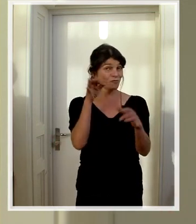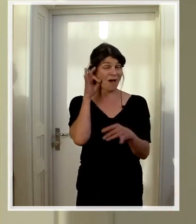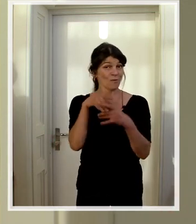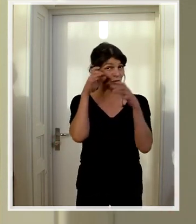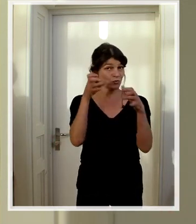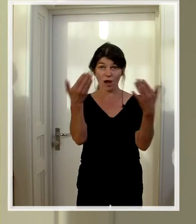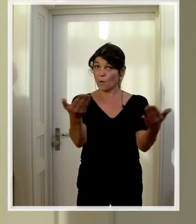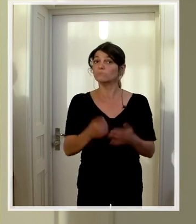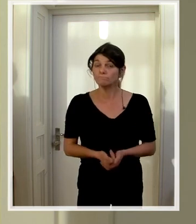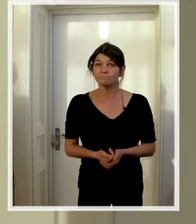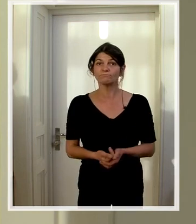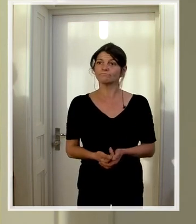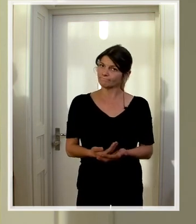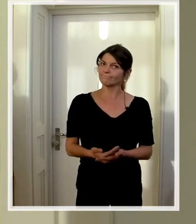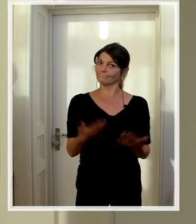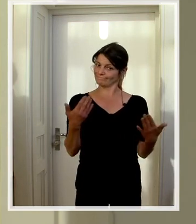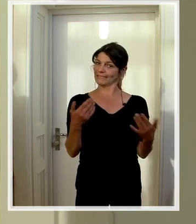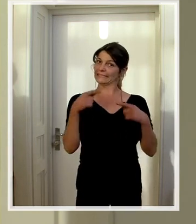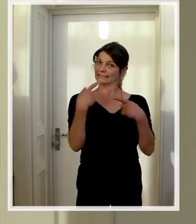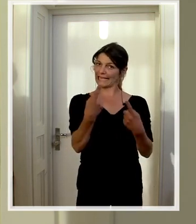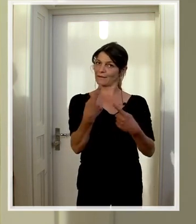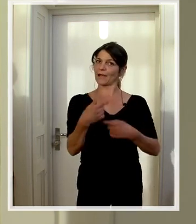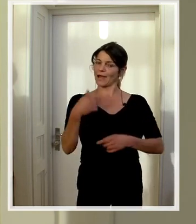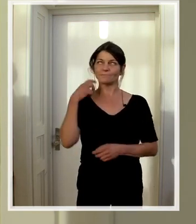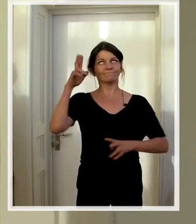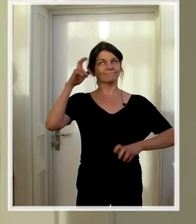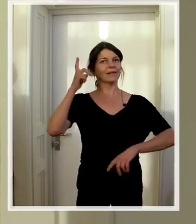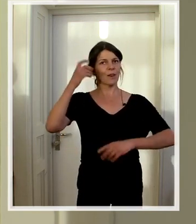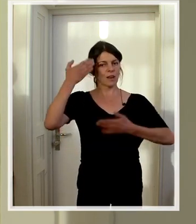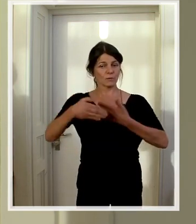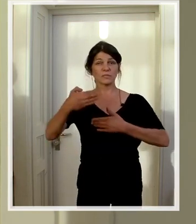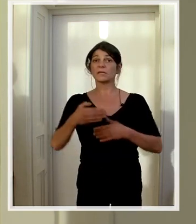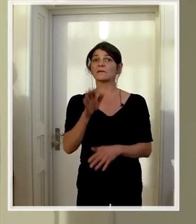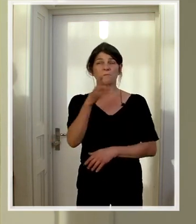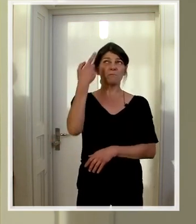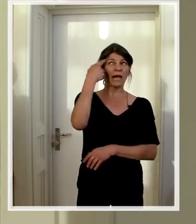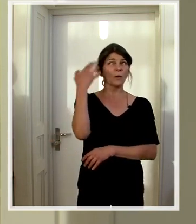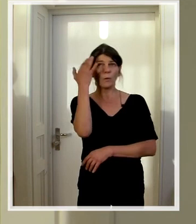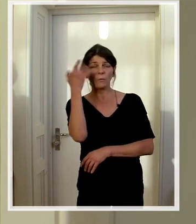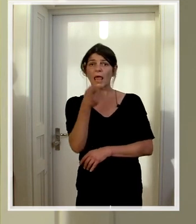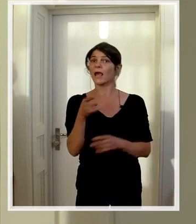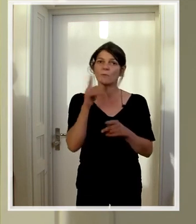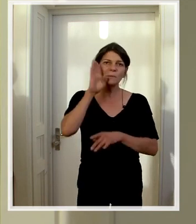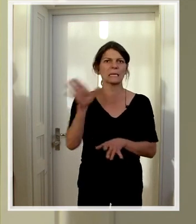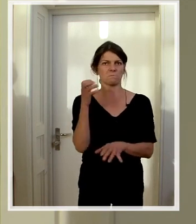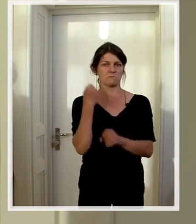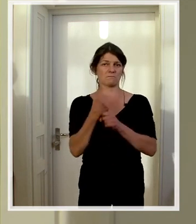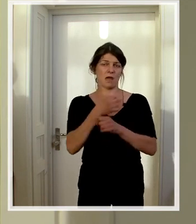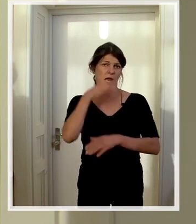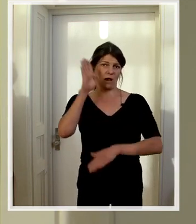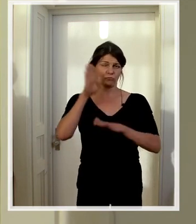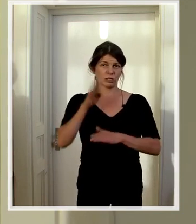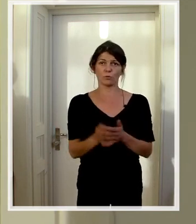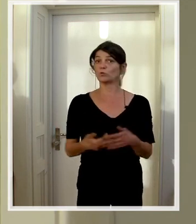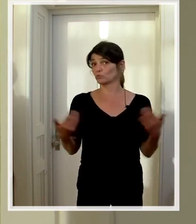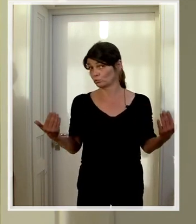Zuschauer, buchstäblich selber am Zock. Bilden Sie sich eine Meinung und vor allem machen Sie mit bei der Abstimmung.